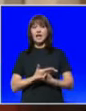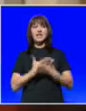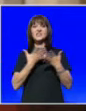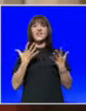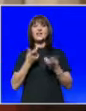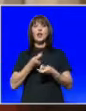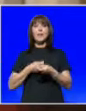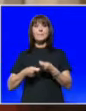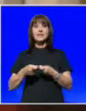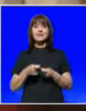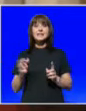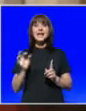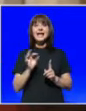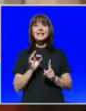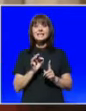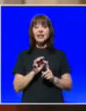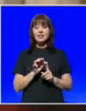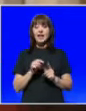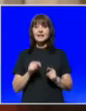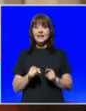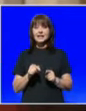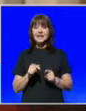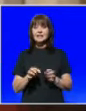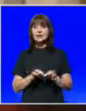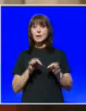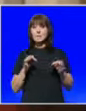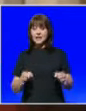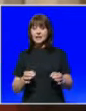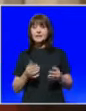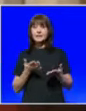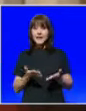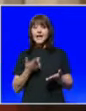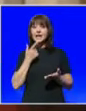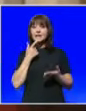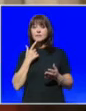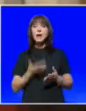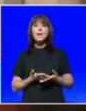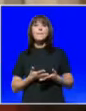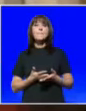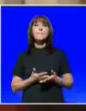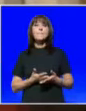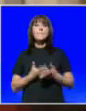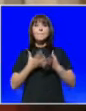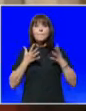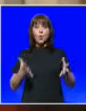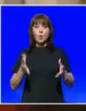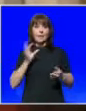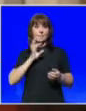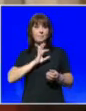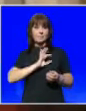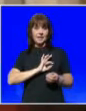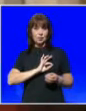като целта на тези мерки е двояка. Първо, по-големи приходи в бюджета и второ,